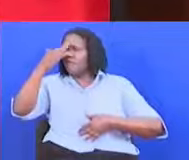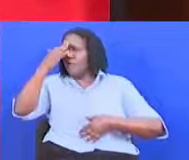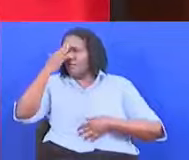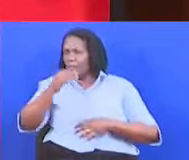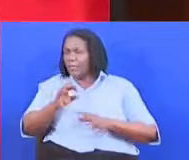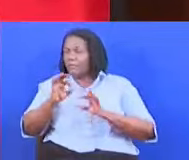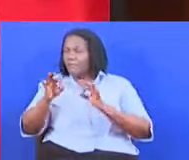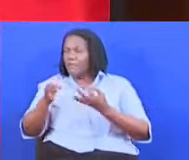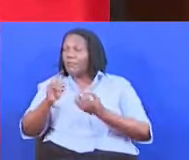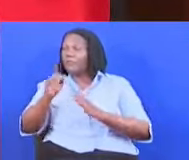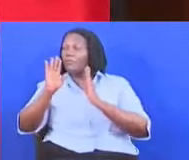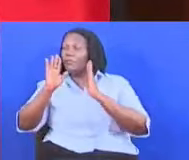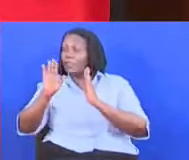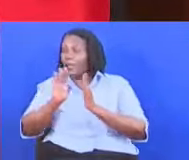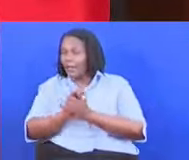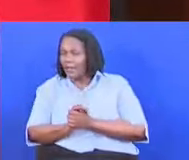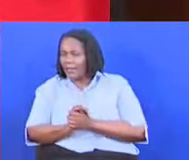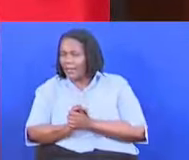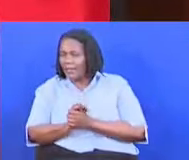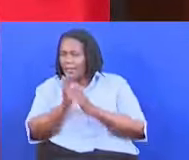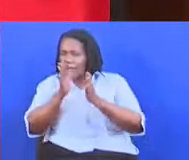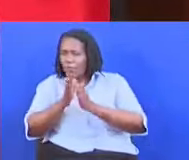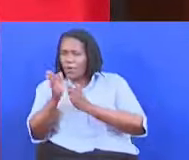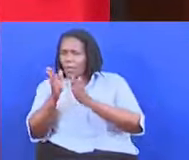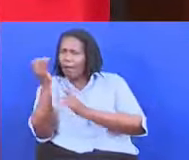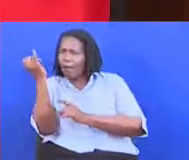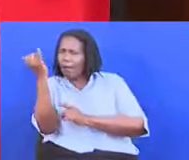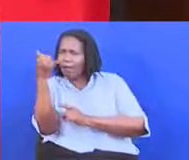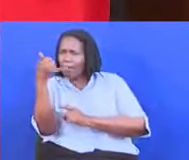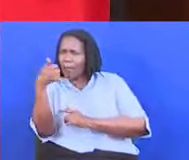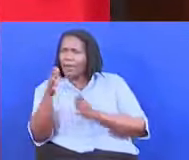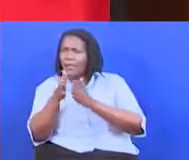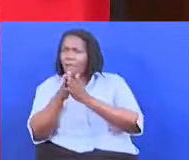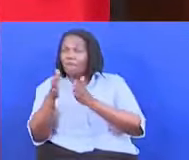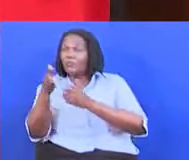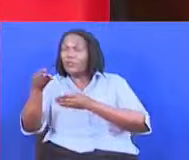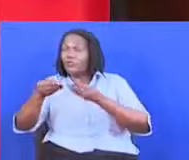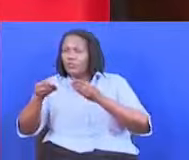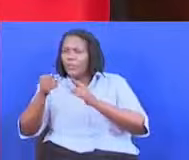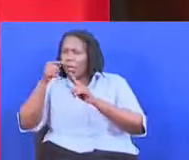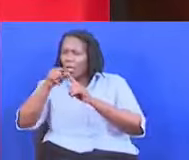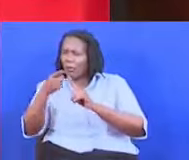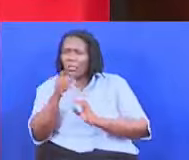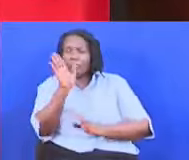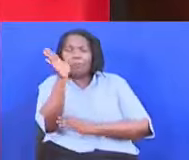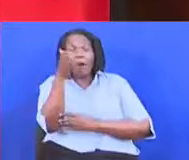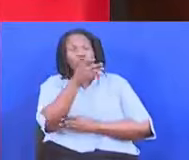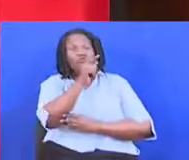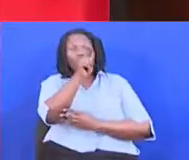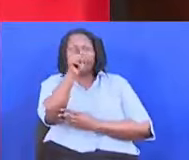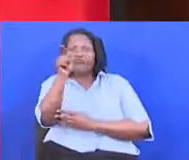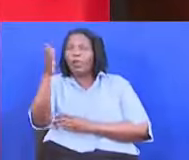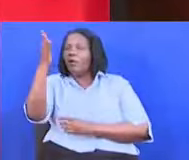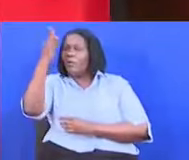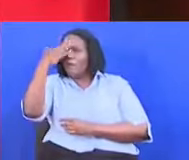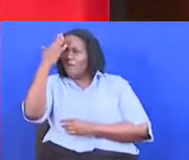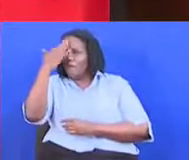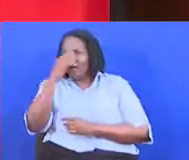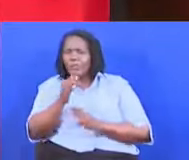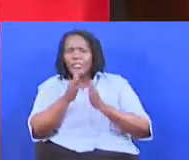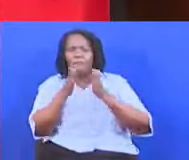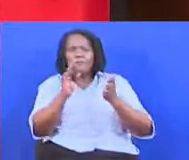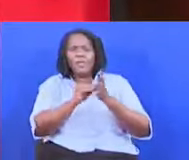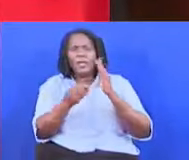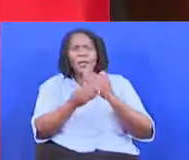kuandaa ramani ya fursa za uchumi ili balozi zetu ziweze kujua ni fursa gani ambazo zinapambania katika kila